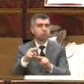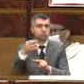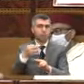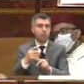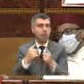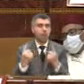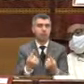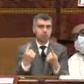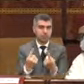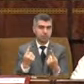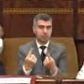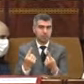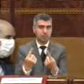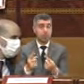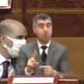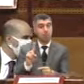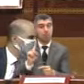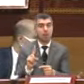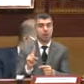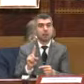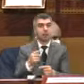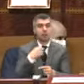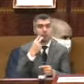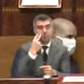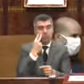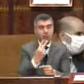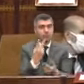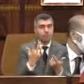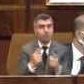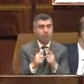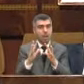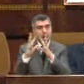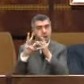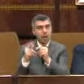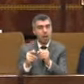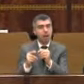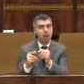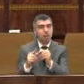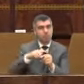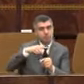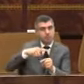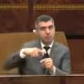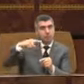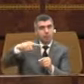عادي. ولكن الصراحه ملي تشوف الارقام اللي عاود طلعوا